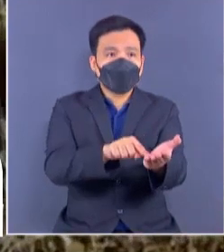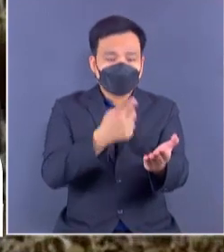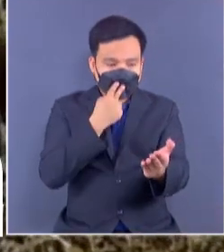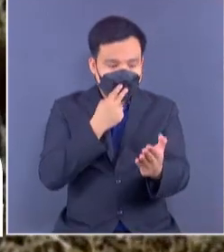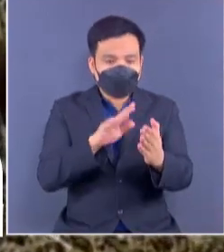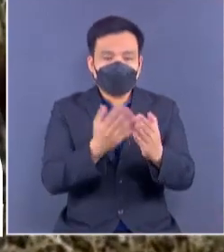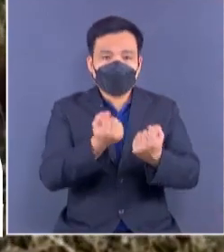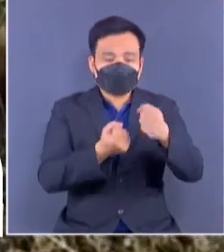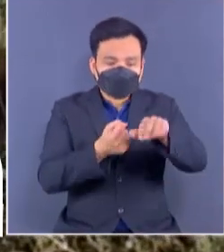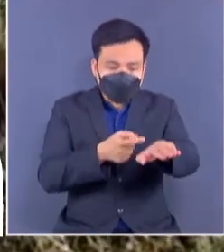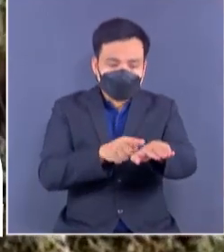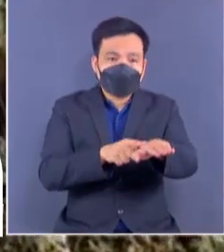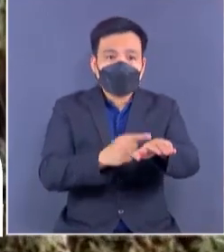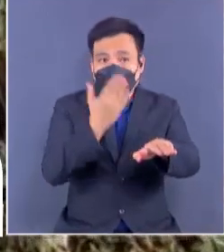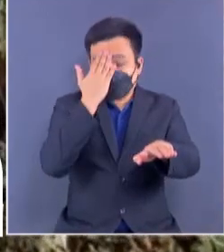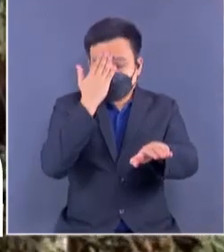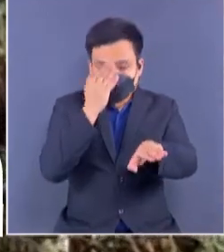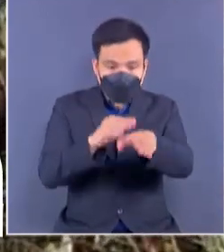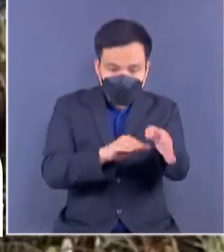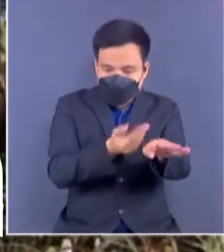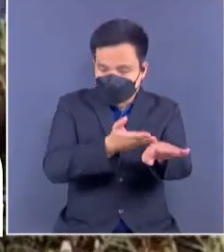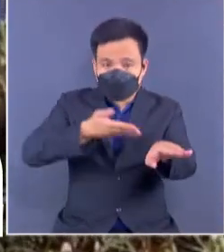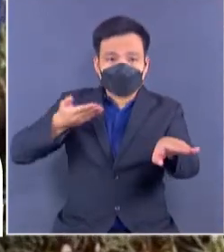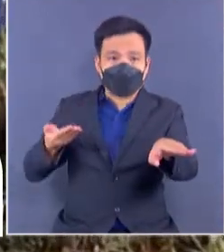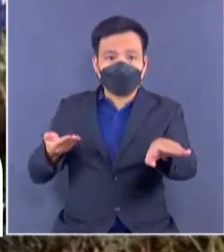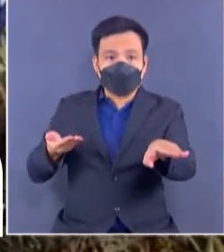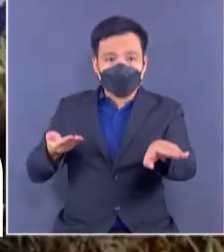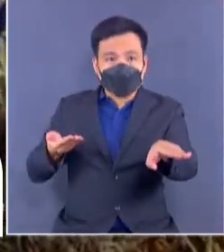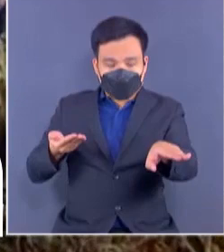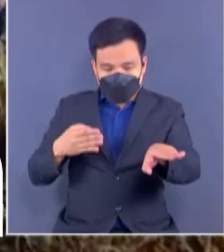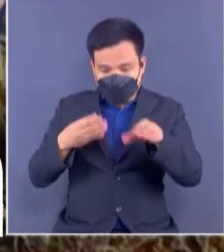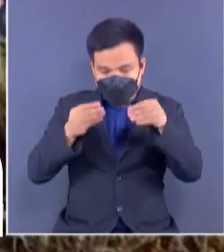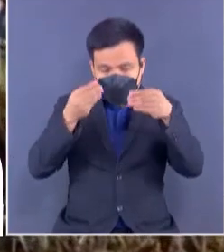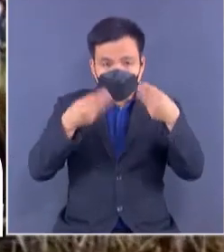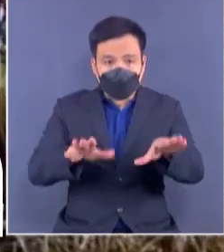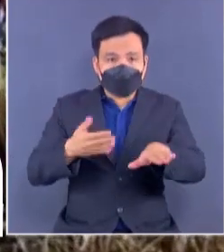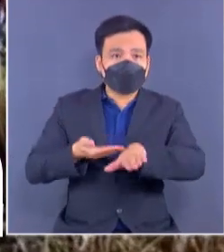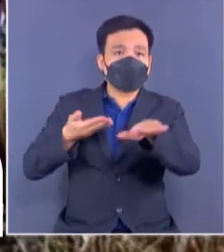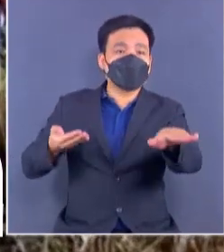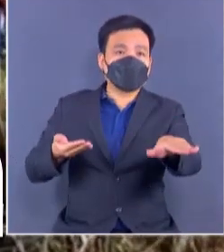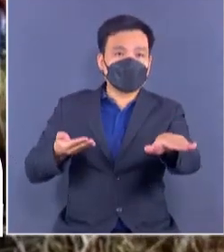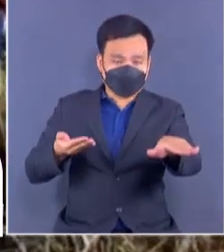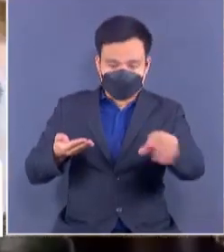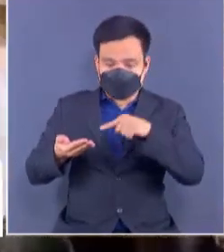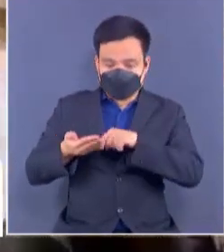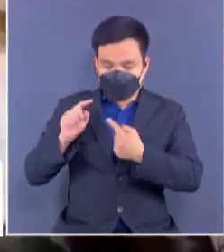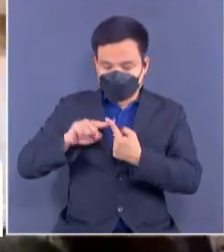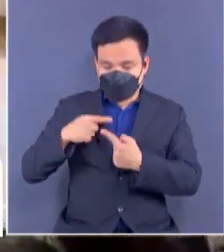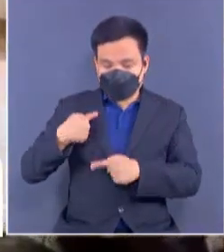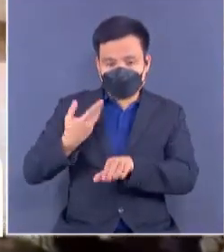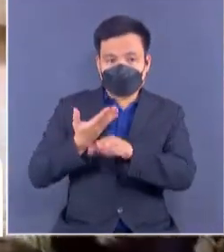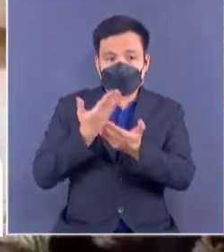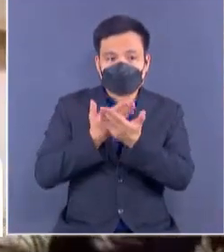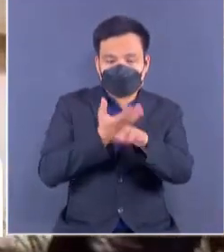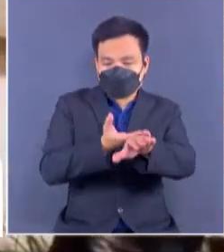ที่เห็นครับคุณผู้ชมครับส่วนหัวมันหลุดทางส่วนท้ายมันหลุดทางกระจกแตกทั้งบานนะครับส่วนตู้ทึบนิรภัยสำหรับ